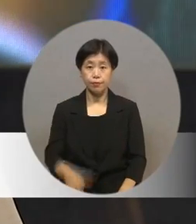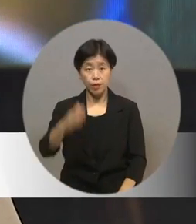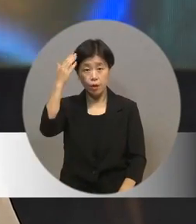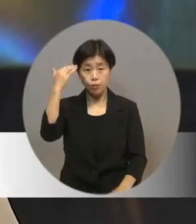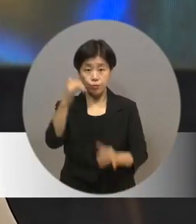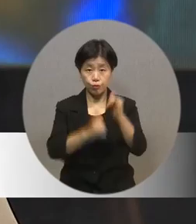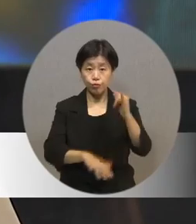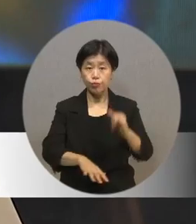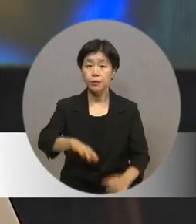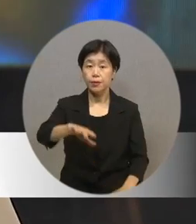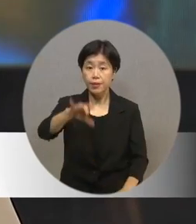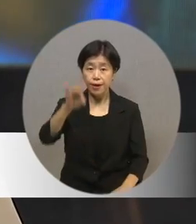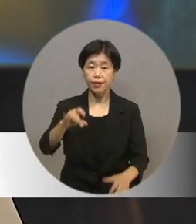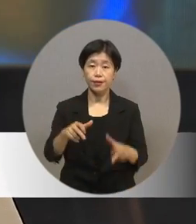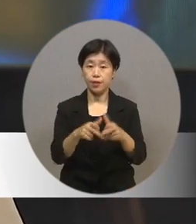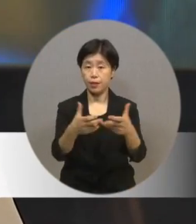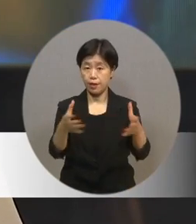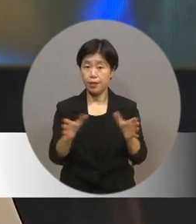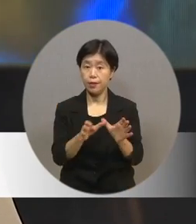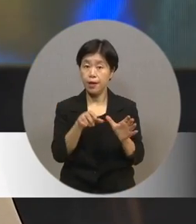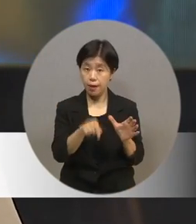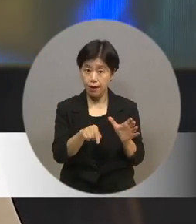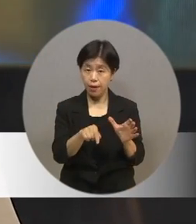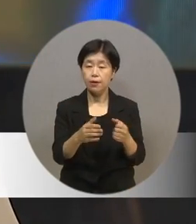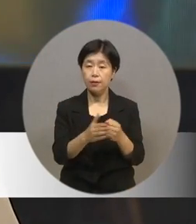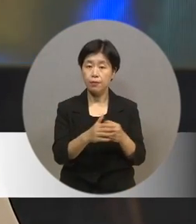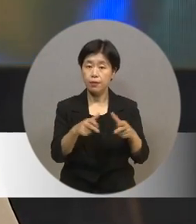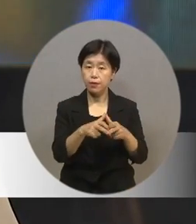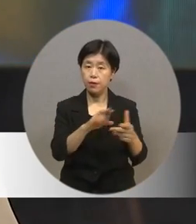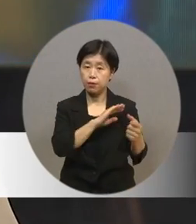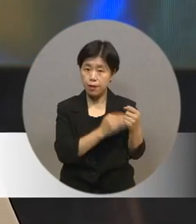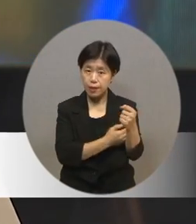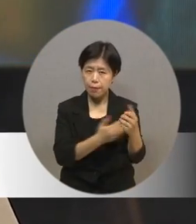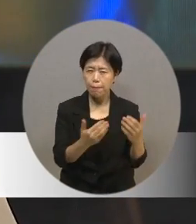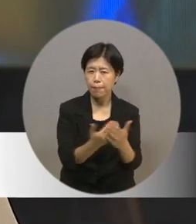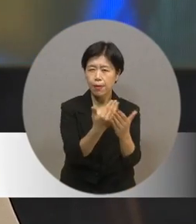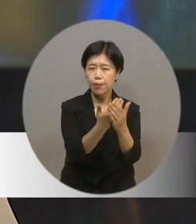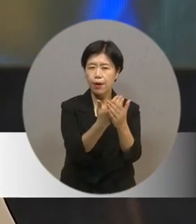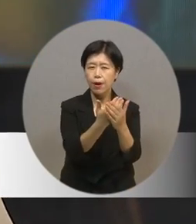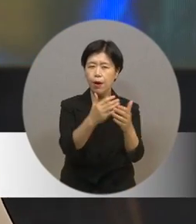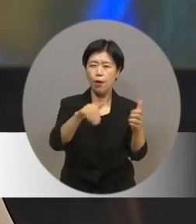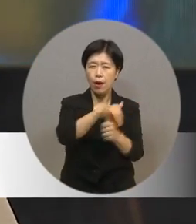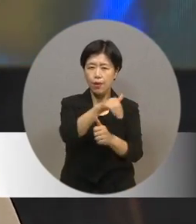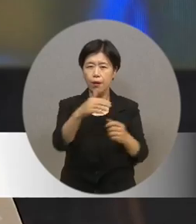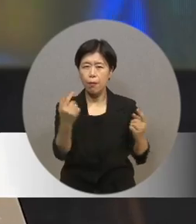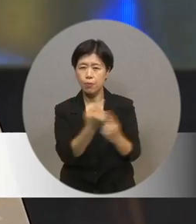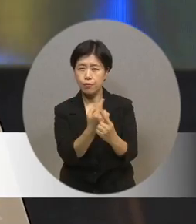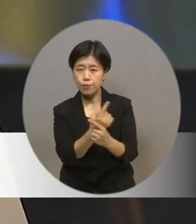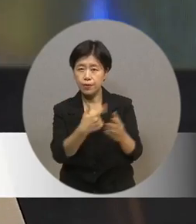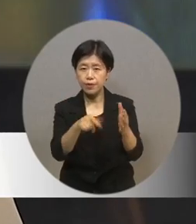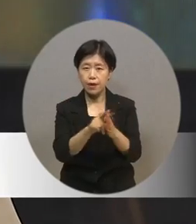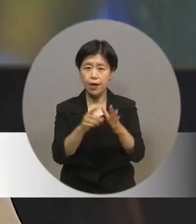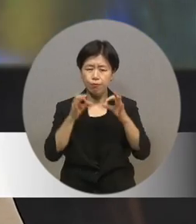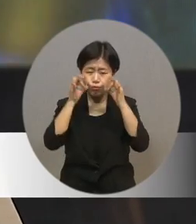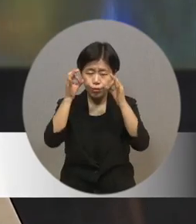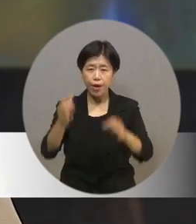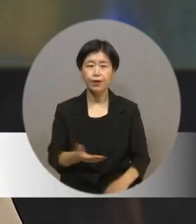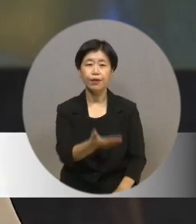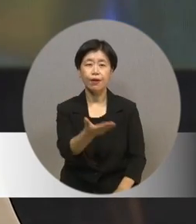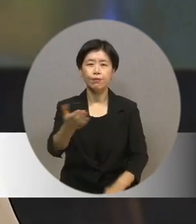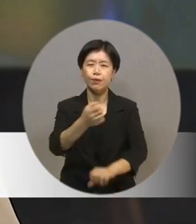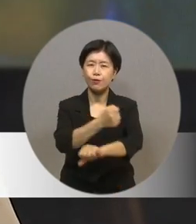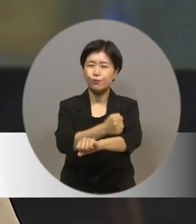장애인 단체로서 장애인 권익증진과 정책 환경 개선을 위해 여러모로 노력해 오신 분들의